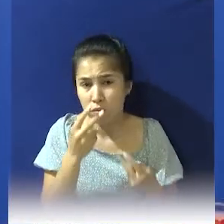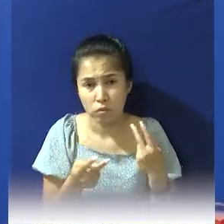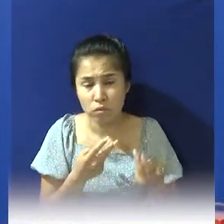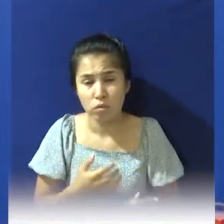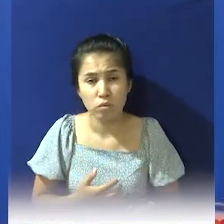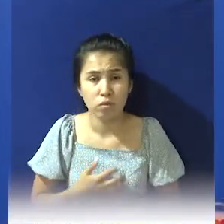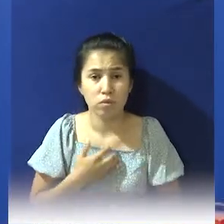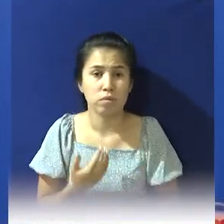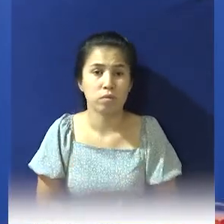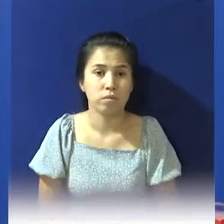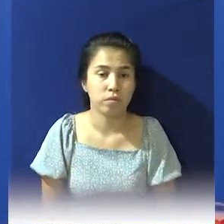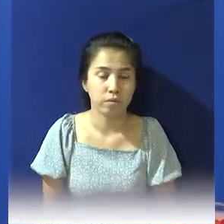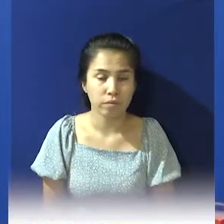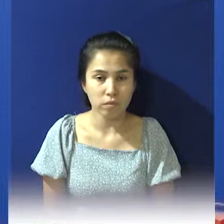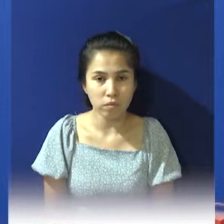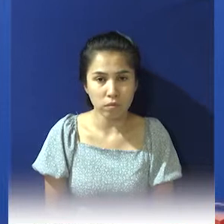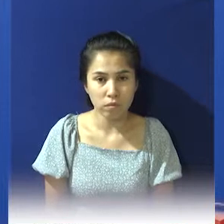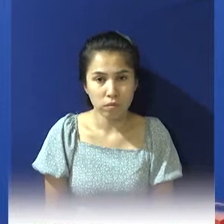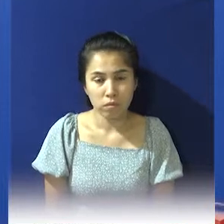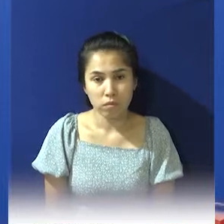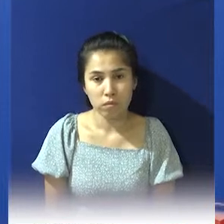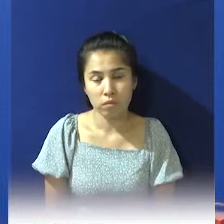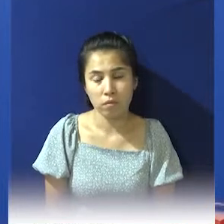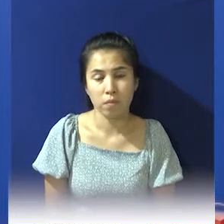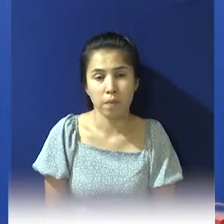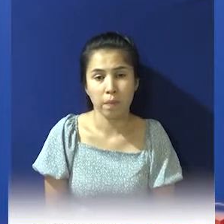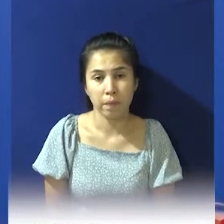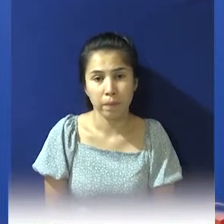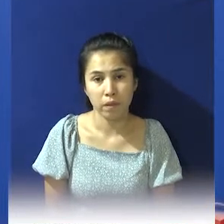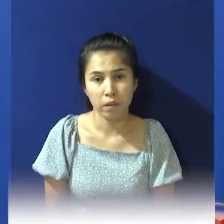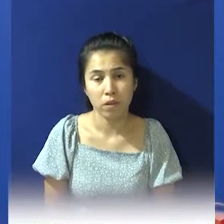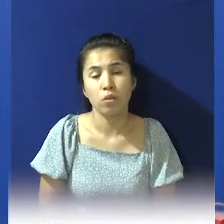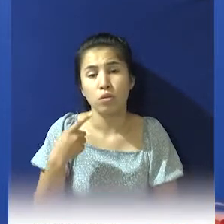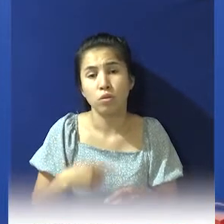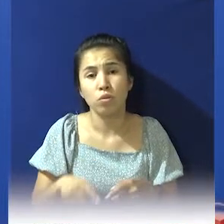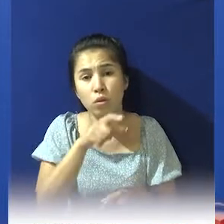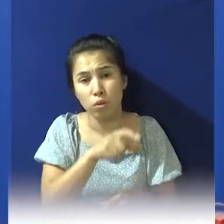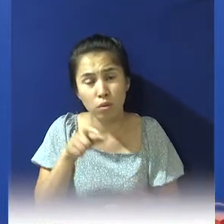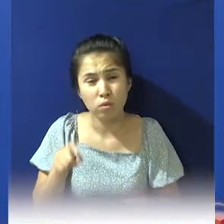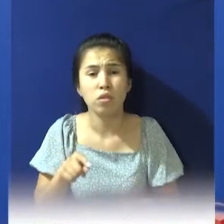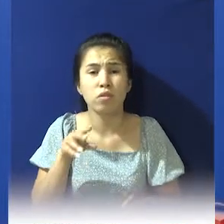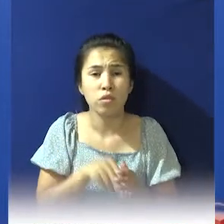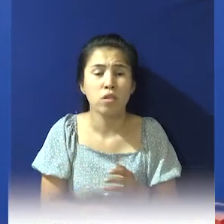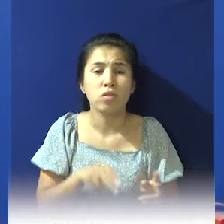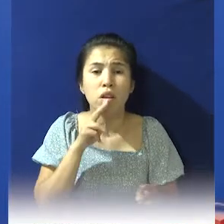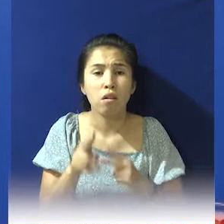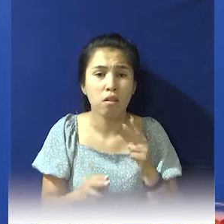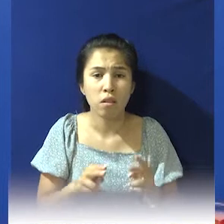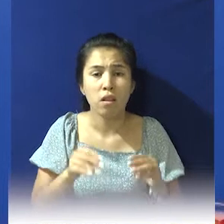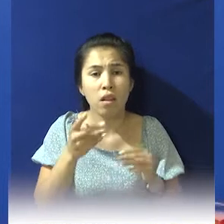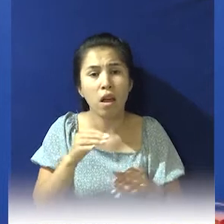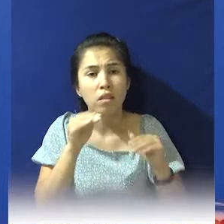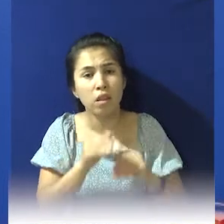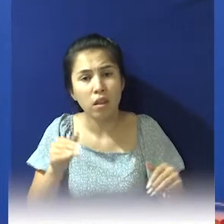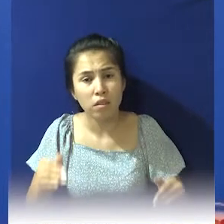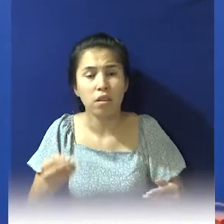Тарас қаласында 16 әлеуметтік дүкеніміз бар. Ол жерде біз әлеуметтік. В Таразе имеется 16 торговых точек,